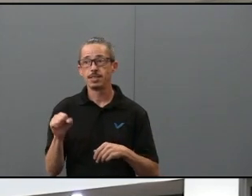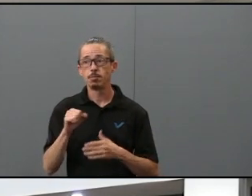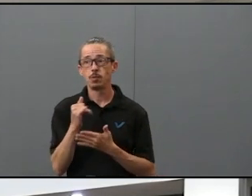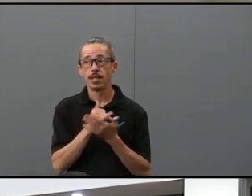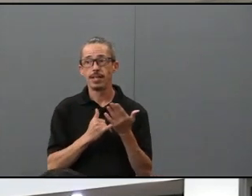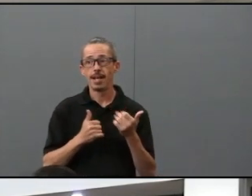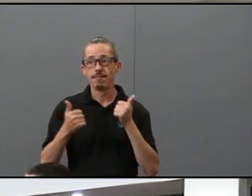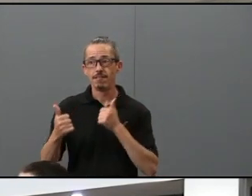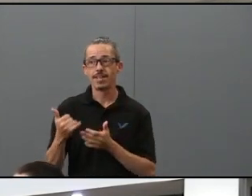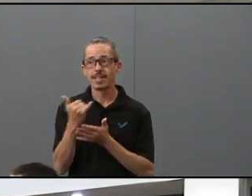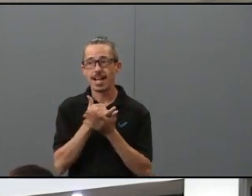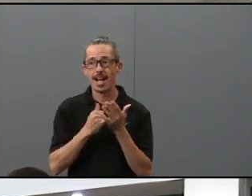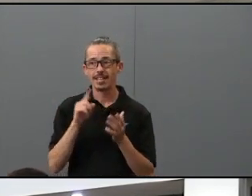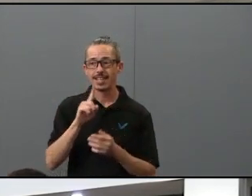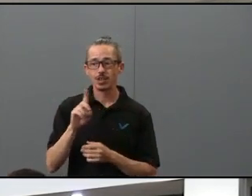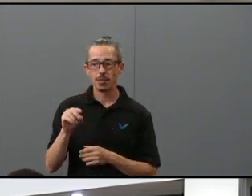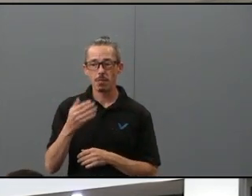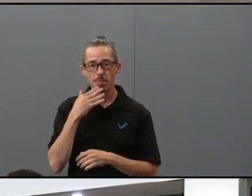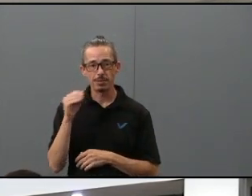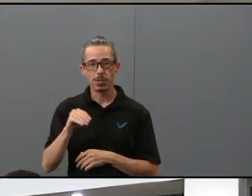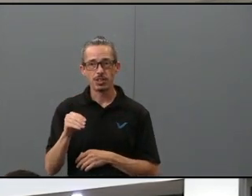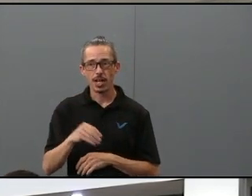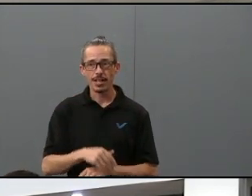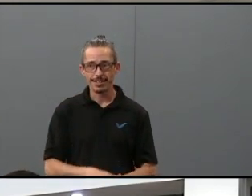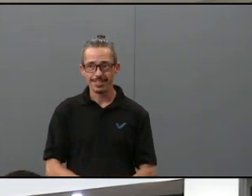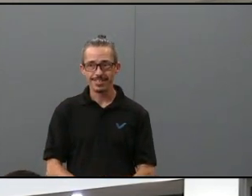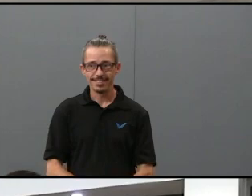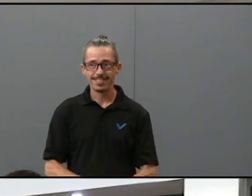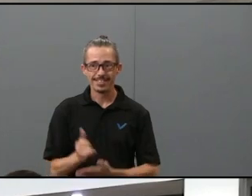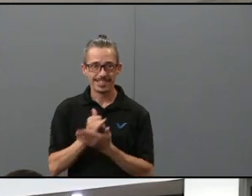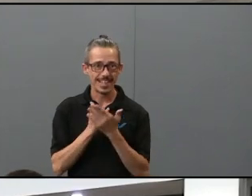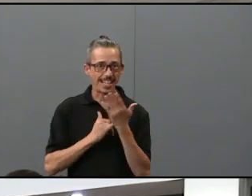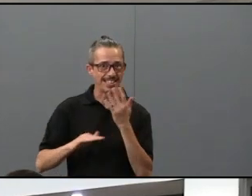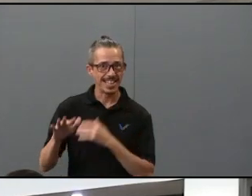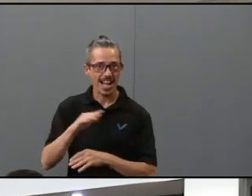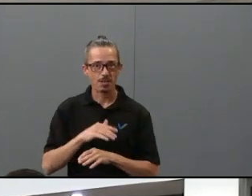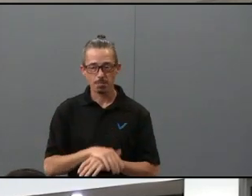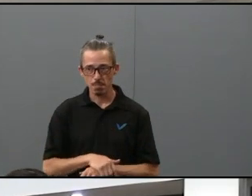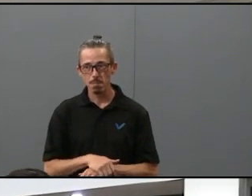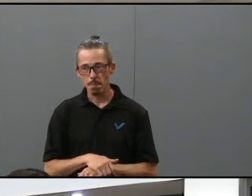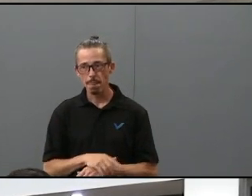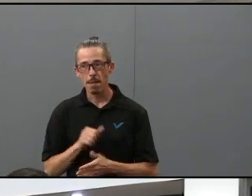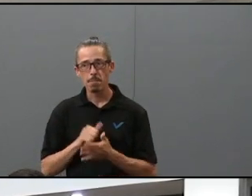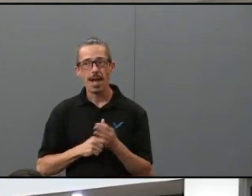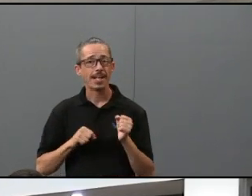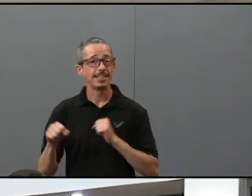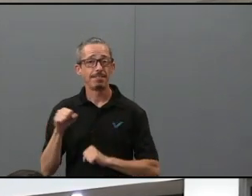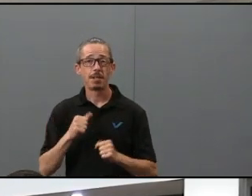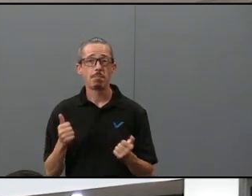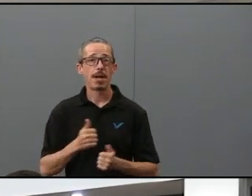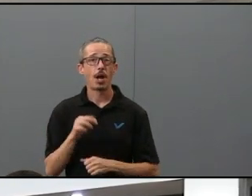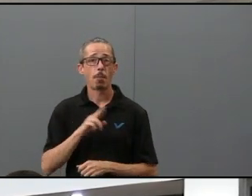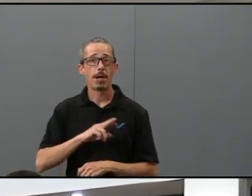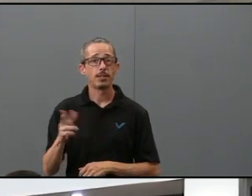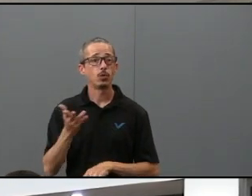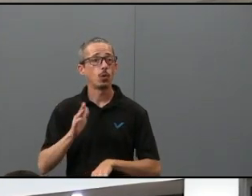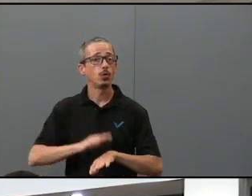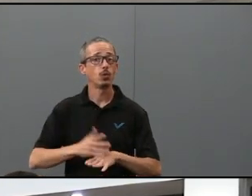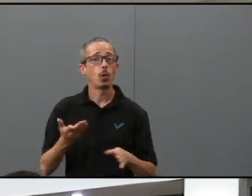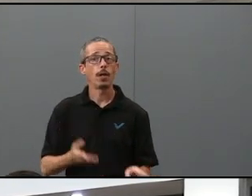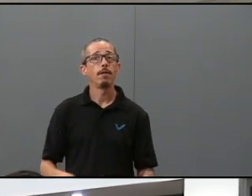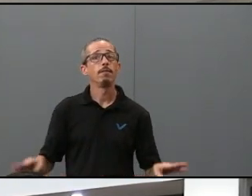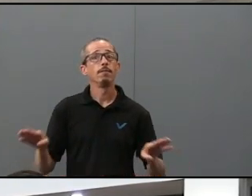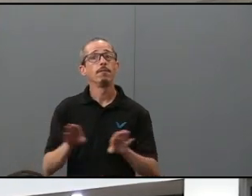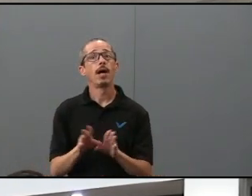good merci beaucoup Michel tu as raison effectivement alors voyez manque pas d'activité à repentini sur ce maintenant la levée